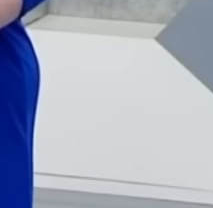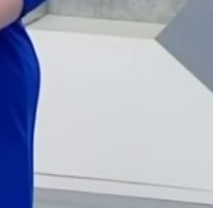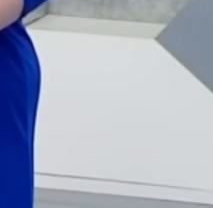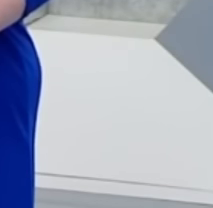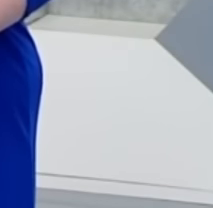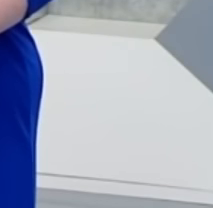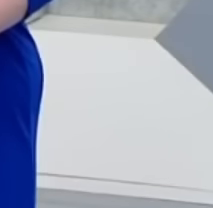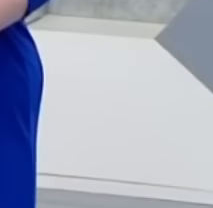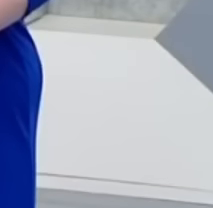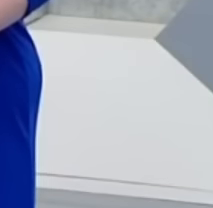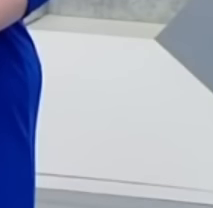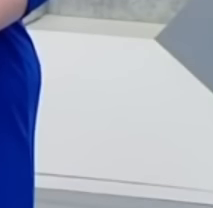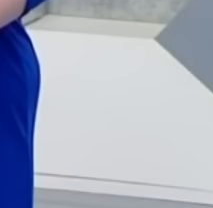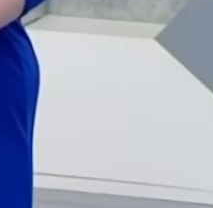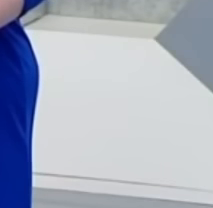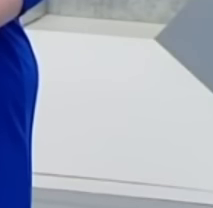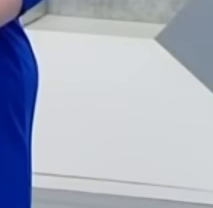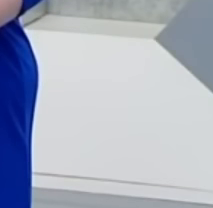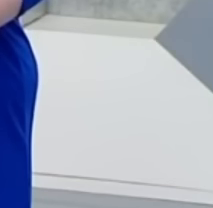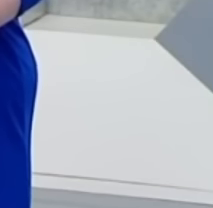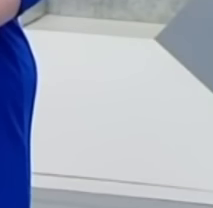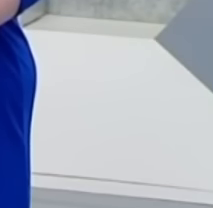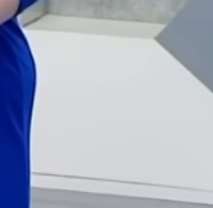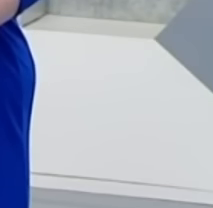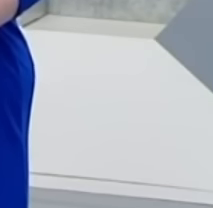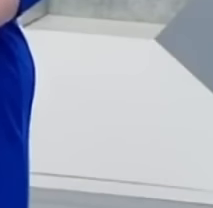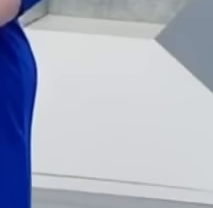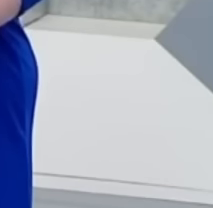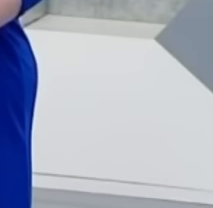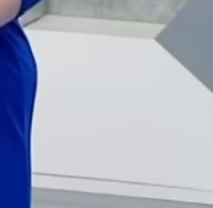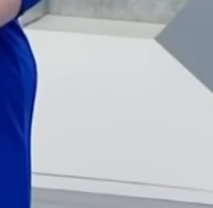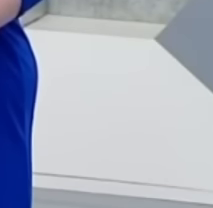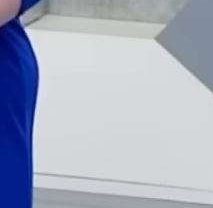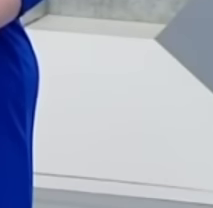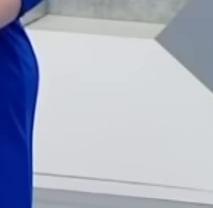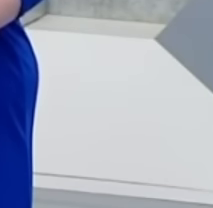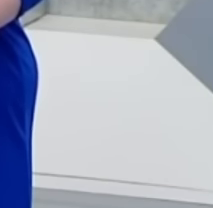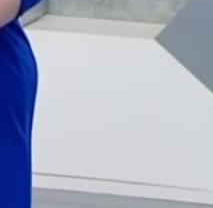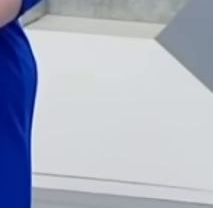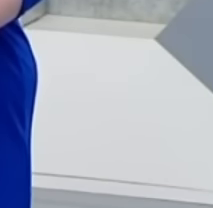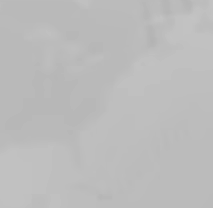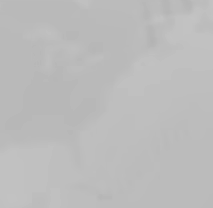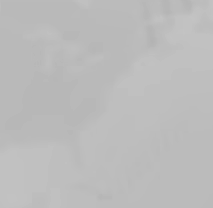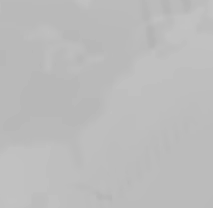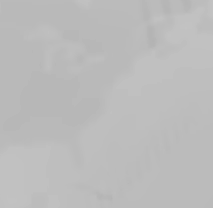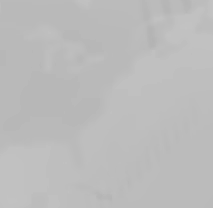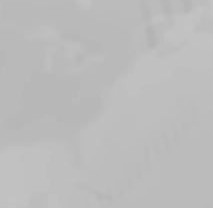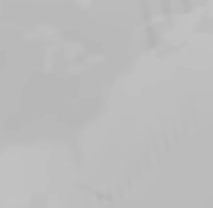GMA Pinoy TV at sa www.gmanews.tv.